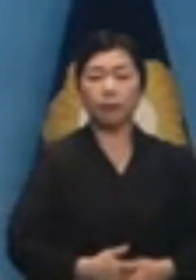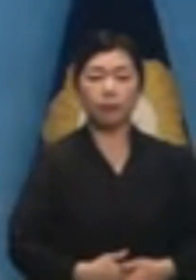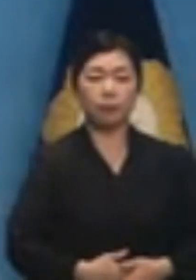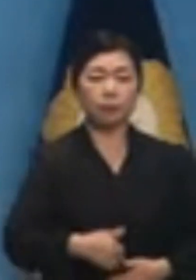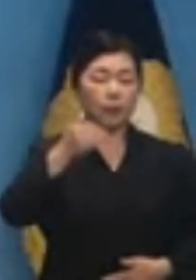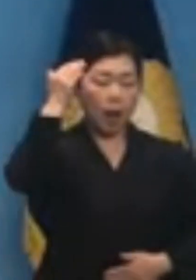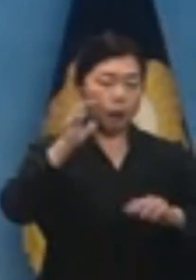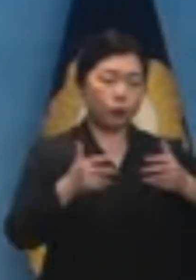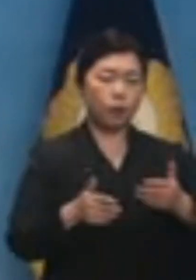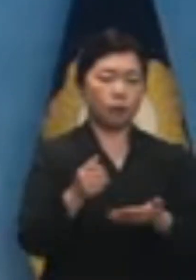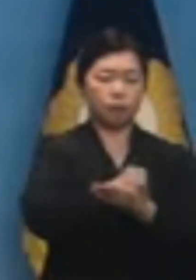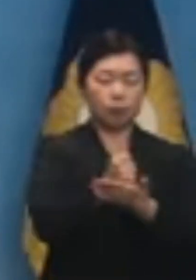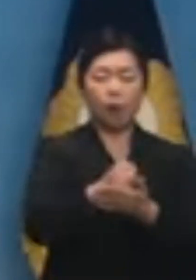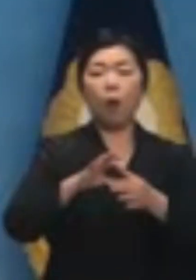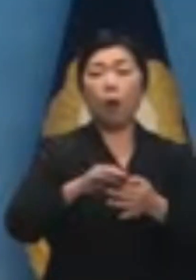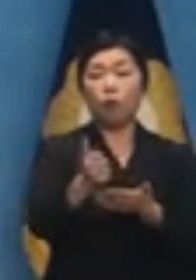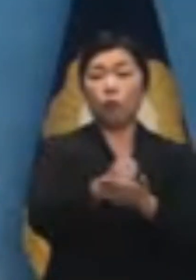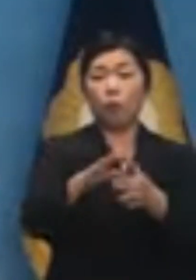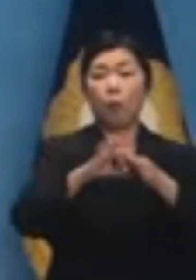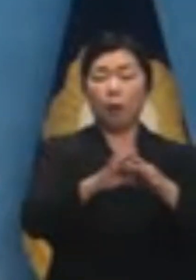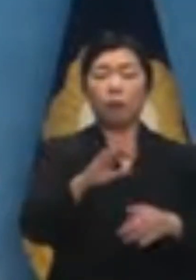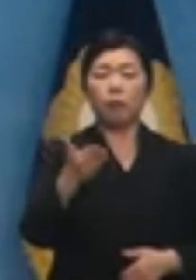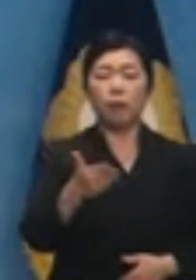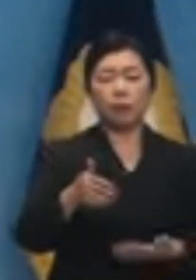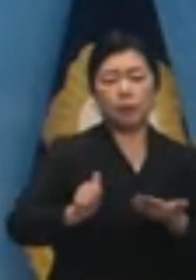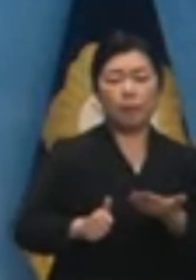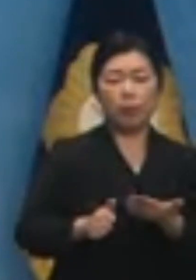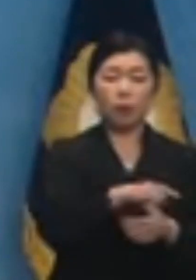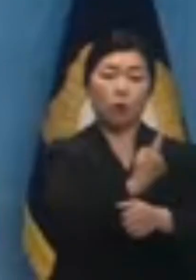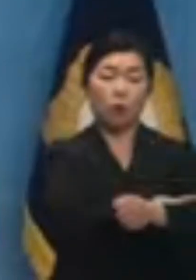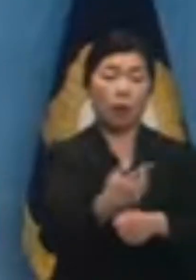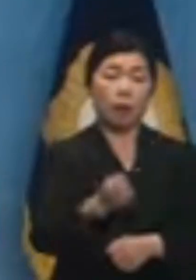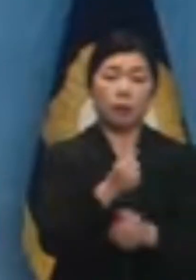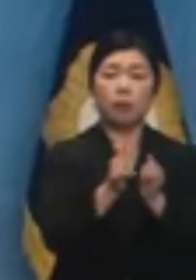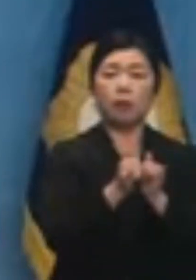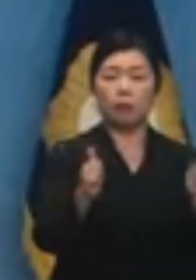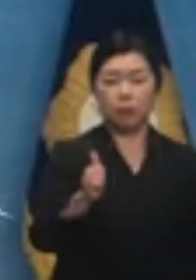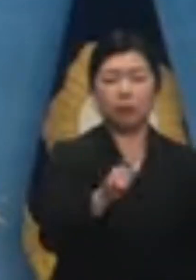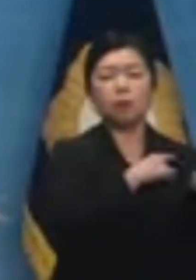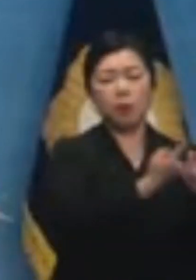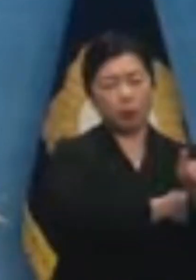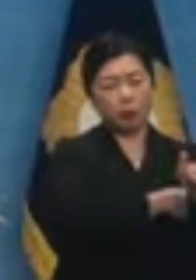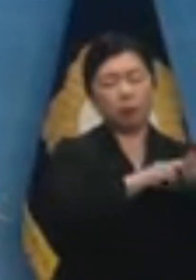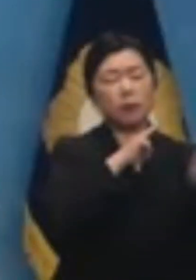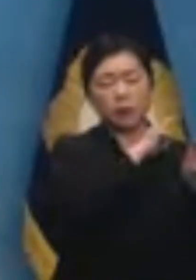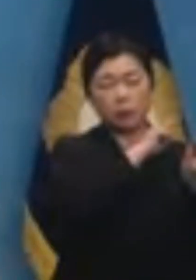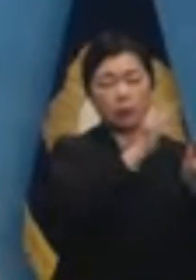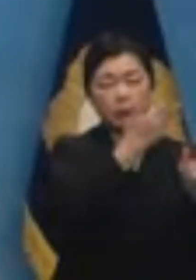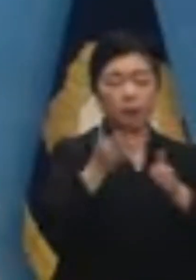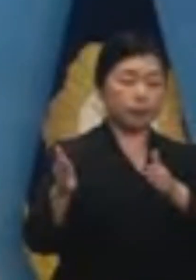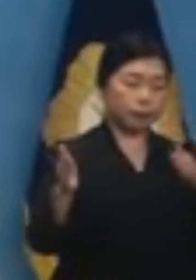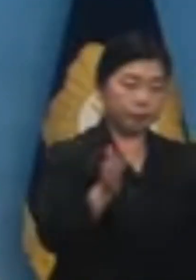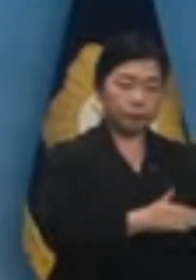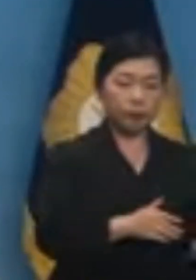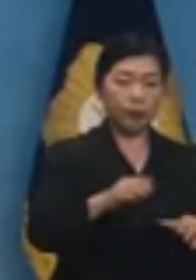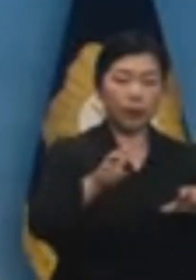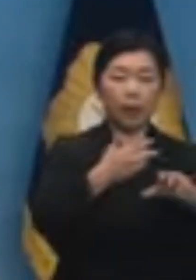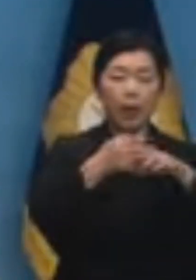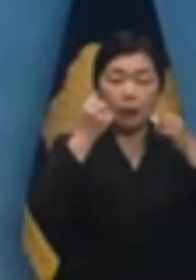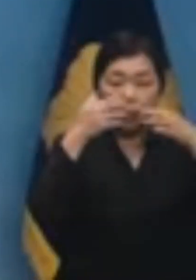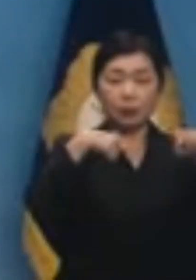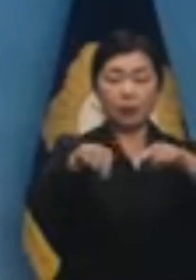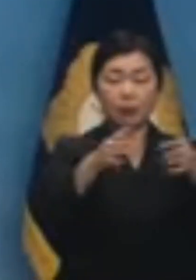걸린 내란 사건의 재판장으로서의 자격을 의심할 수밖에 없는 것입니다. 네, 다음 개혁신당 대선